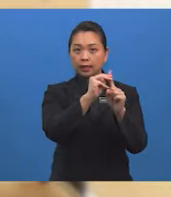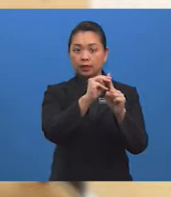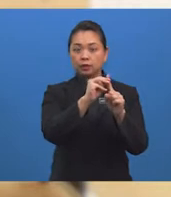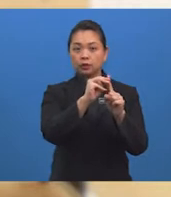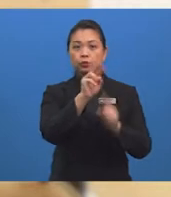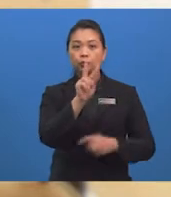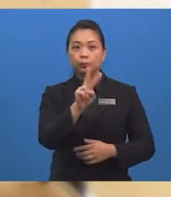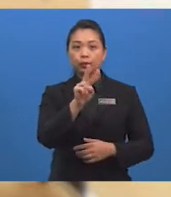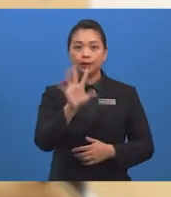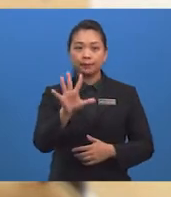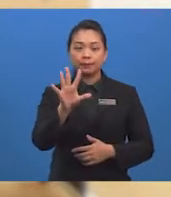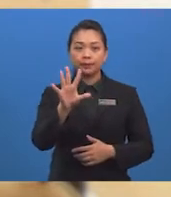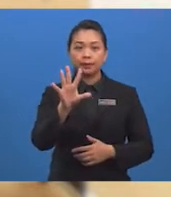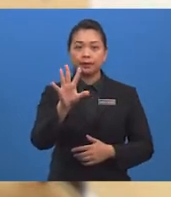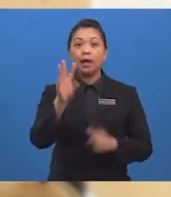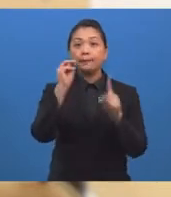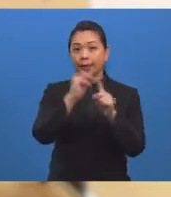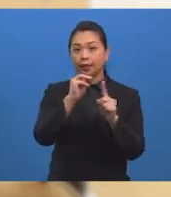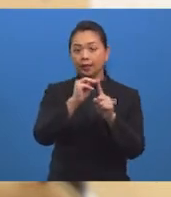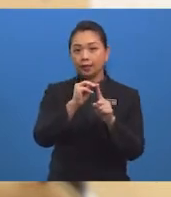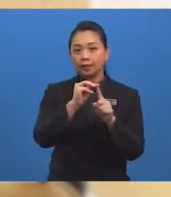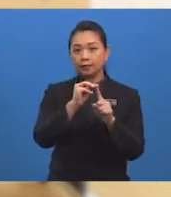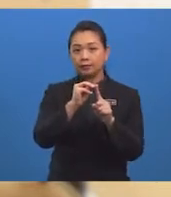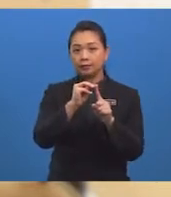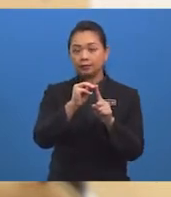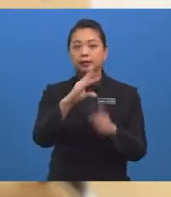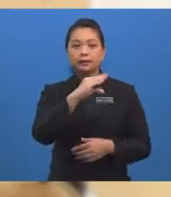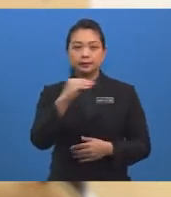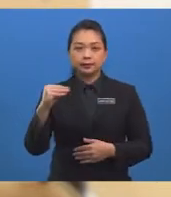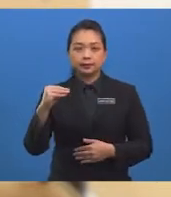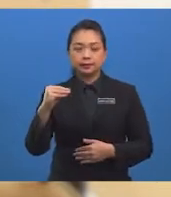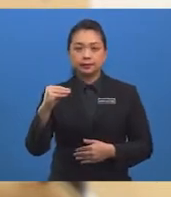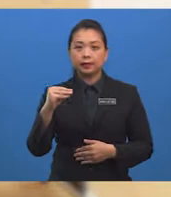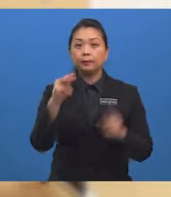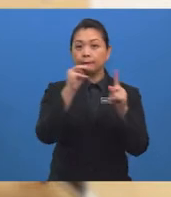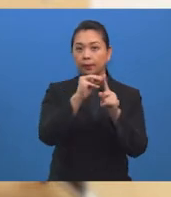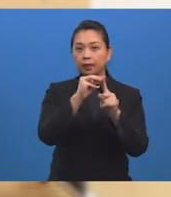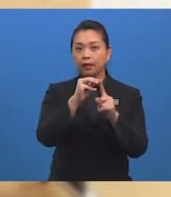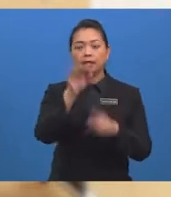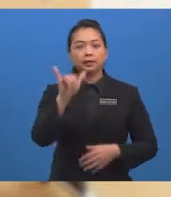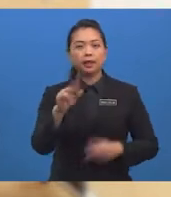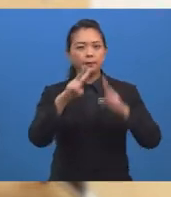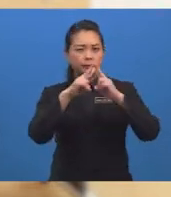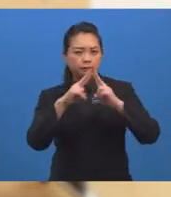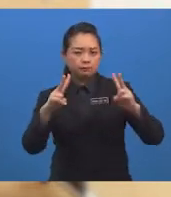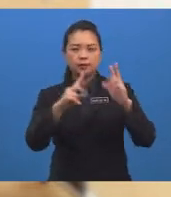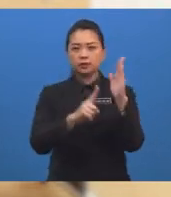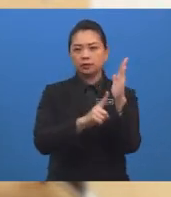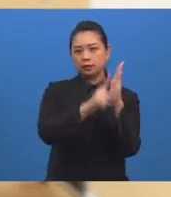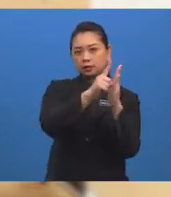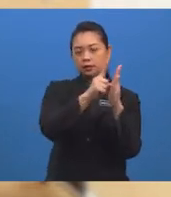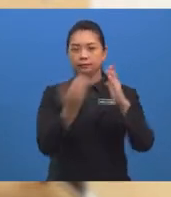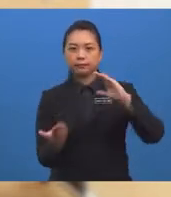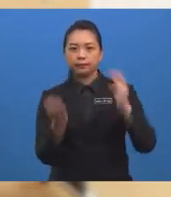25 markah dan merupakan markah yang tertinggi